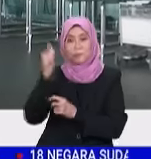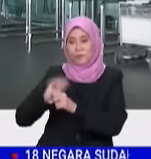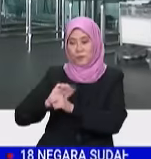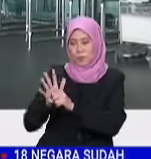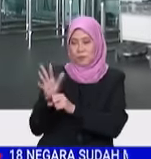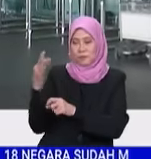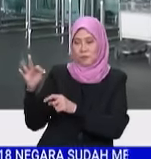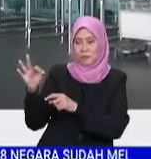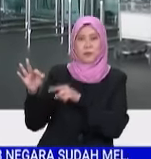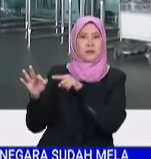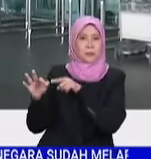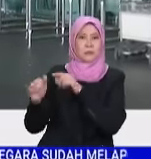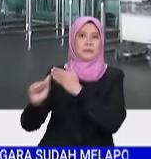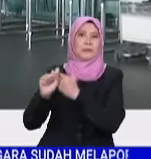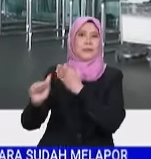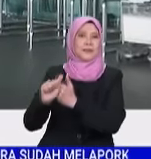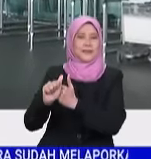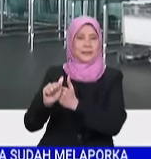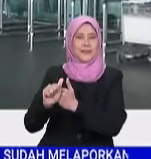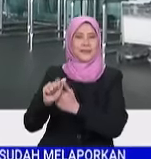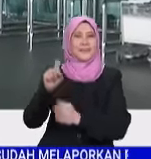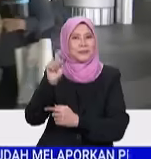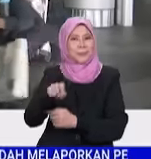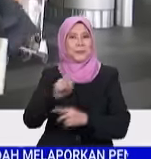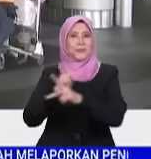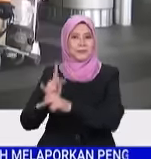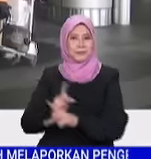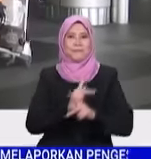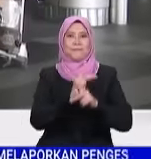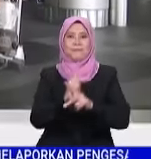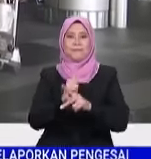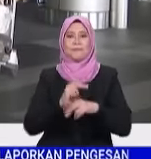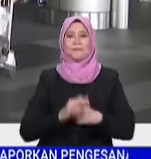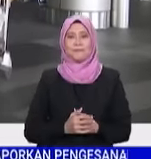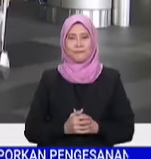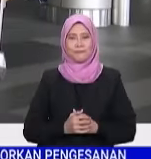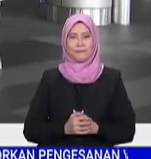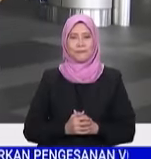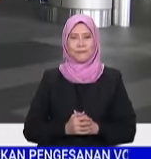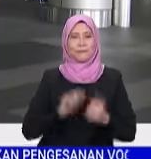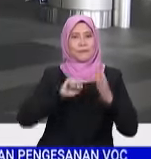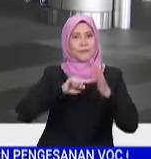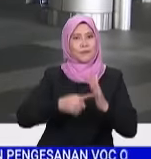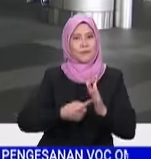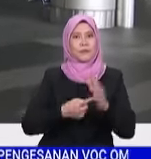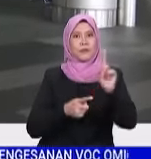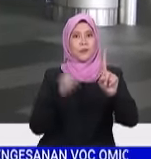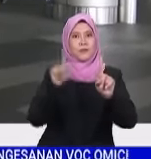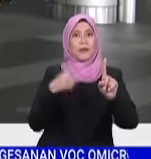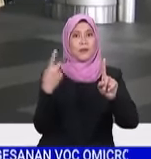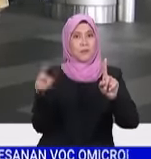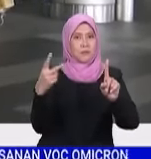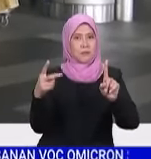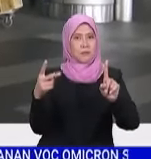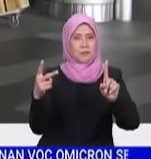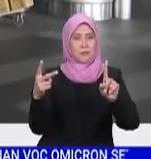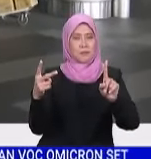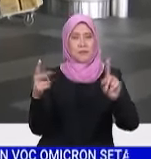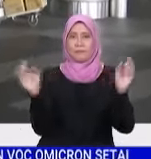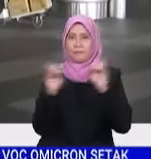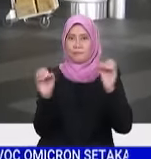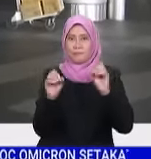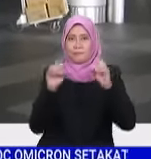covid1 bahaya kita perlu berhati-hati mulaiada 12 kan dia dah tidak ada